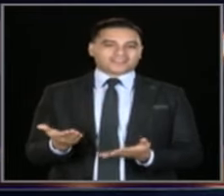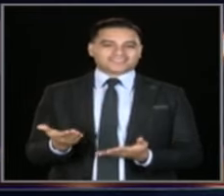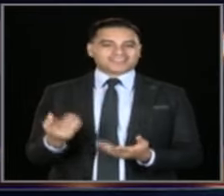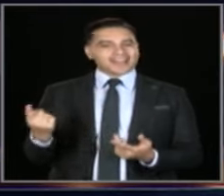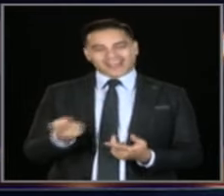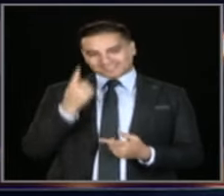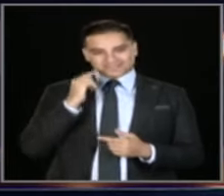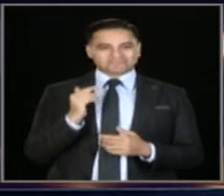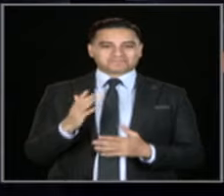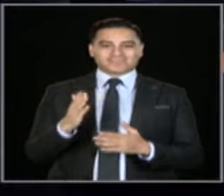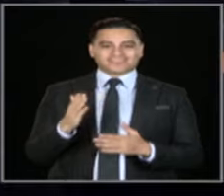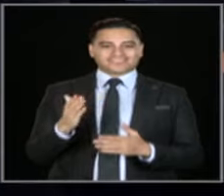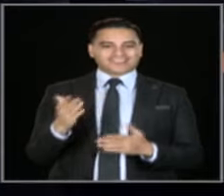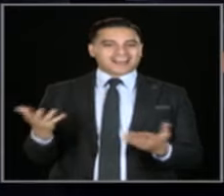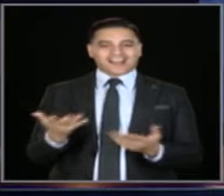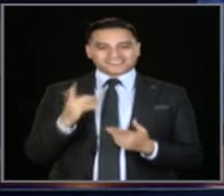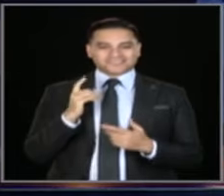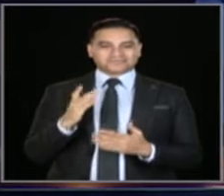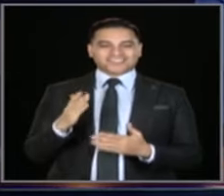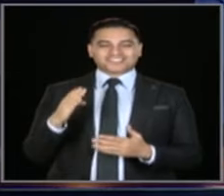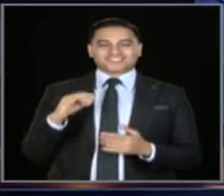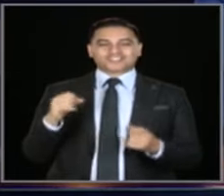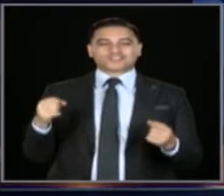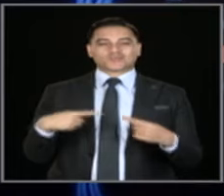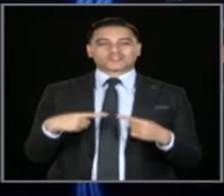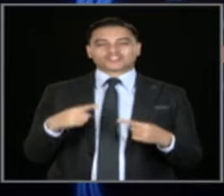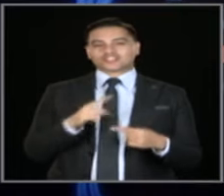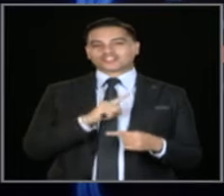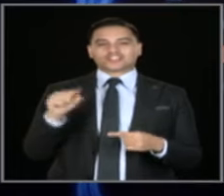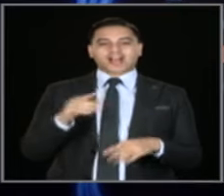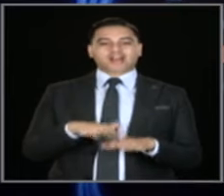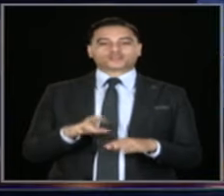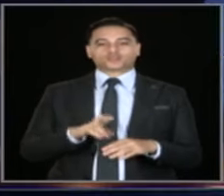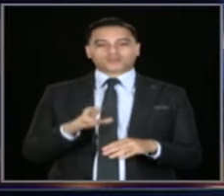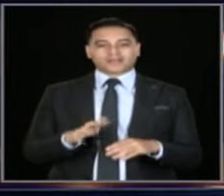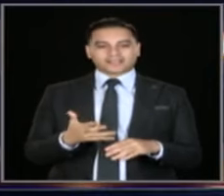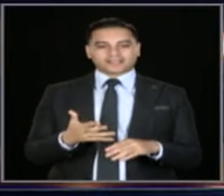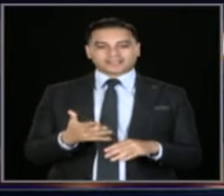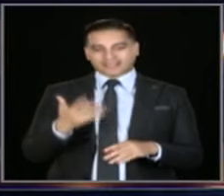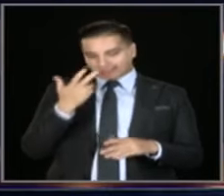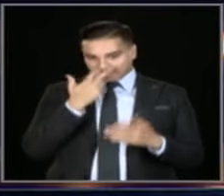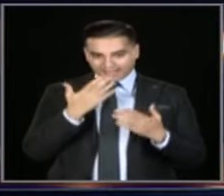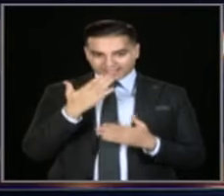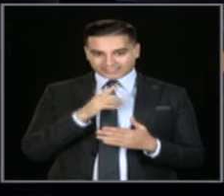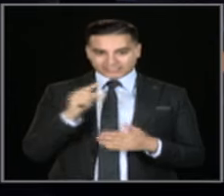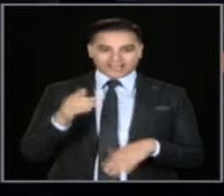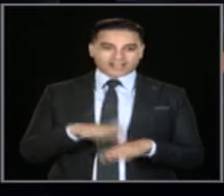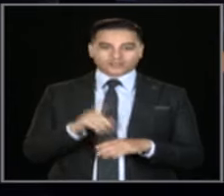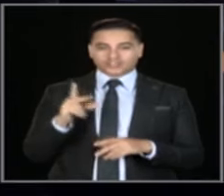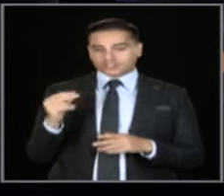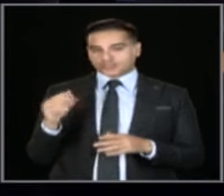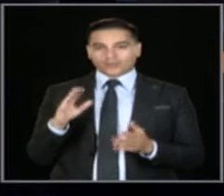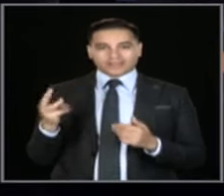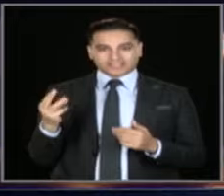جيب. أخوها حبيبها. يجيب اللي جيب. سويتش يا جودزيلا، تحبوا يتسألوا فيه؟ تاريخ. تاريخ. سؤال بعشرين نقطة ولا بتلاتين